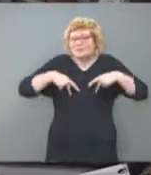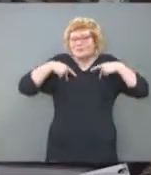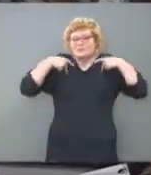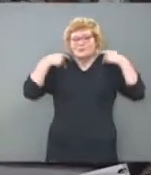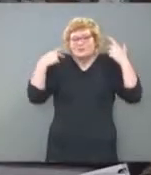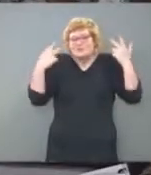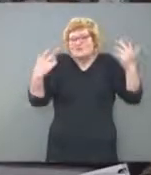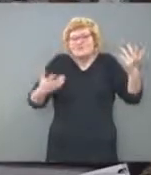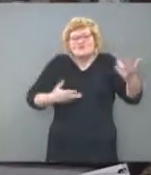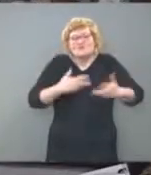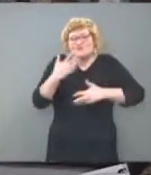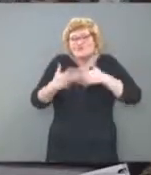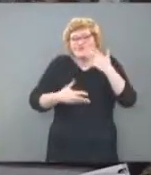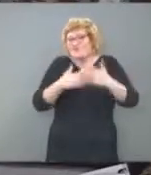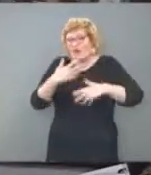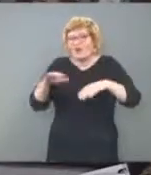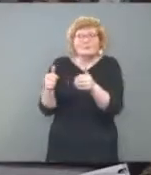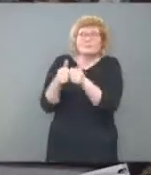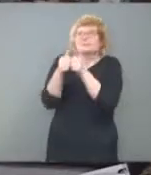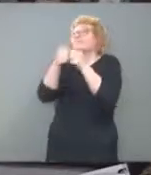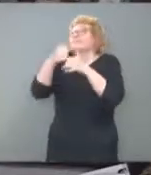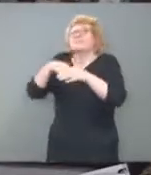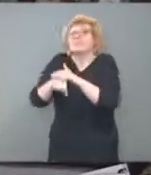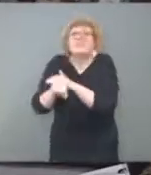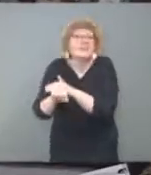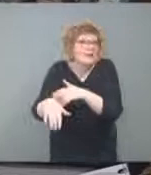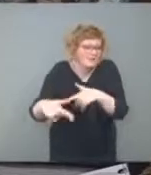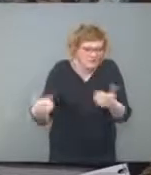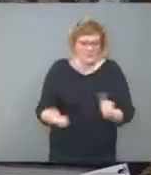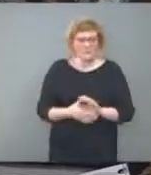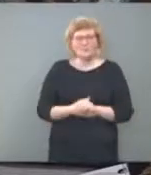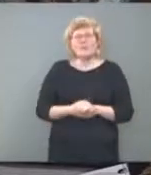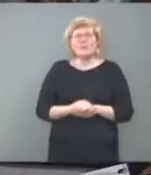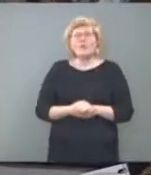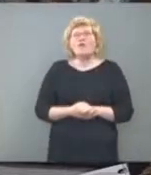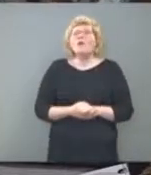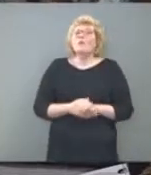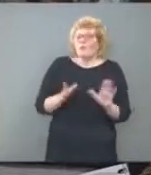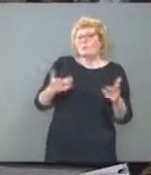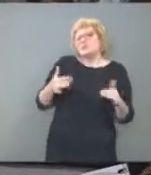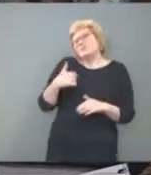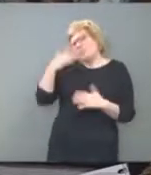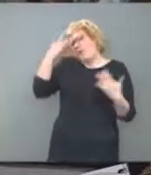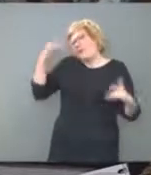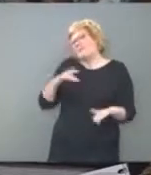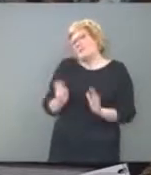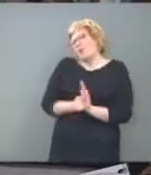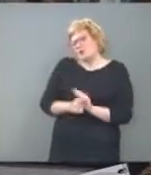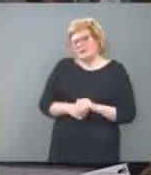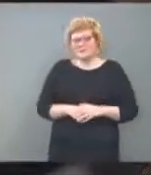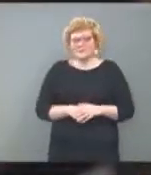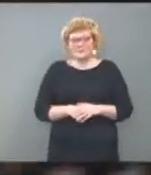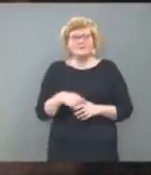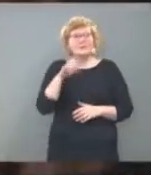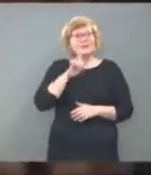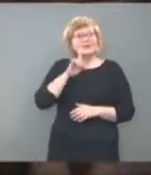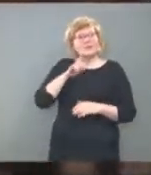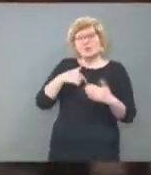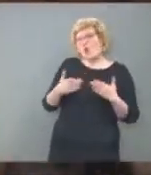offert, vous allez voir déjà, hein, le gars était un peu malin. Je lui ai offert un bouquin de